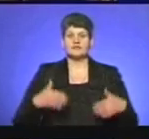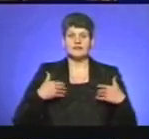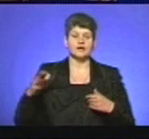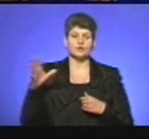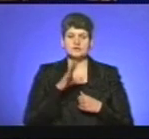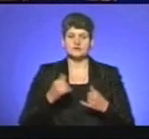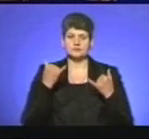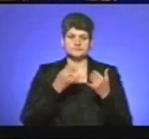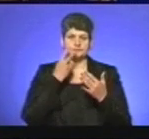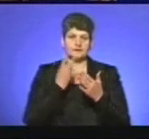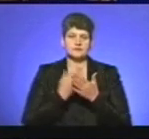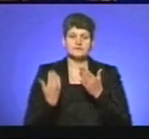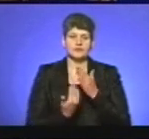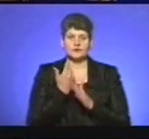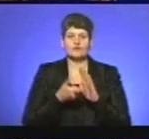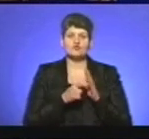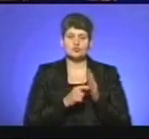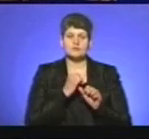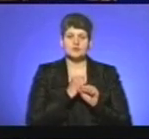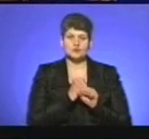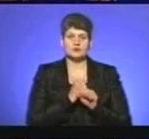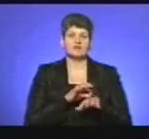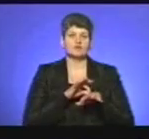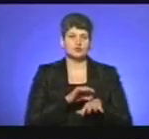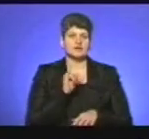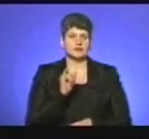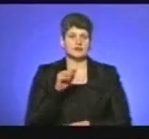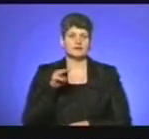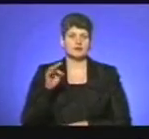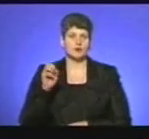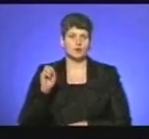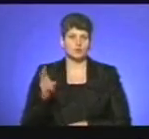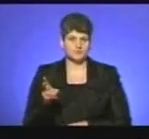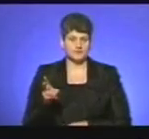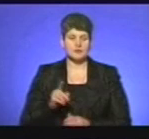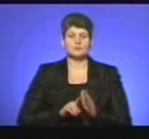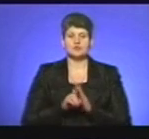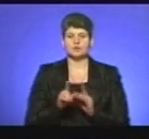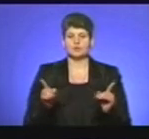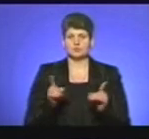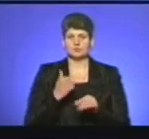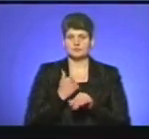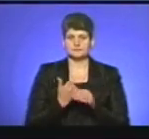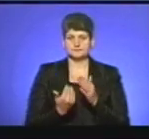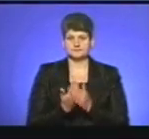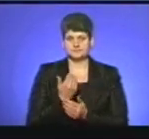Вітаю усіх, хто зараз з нами. В ефірі новини. В студії працює ведуча Ірина Терлюк. Спочатку коротко про головні події.